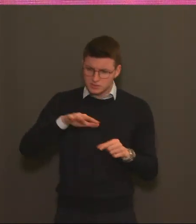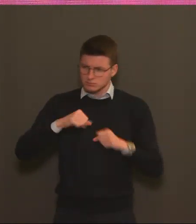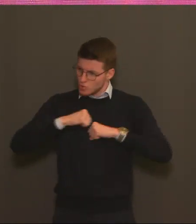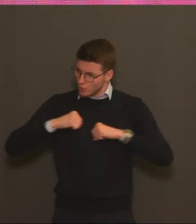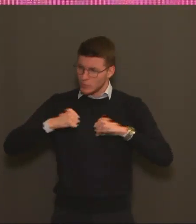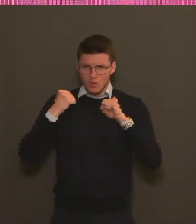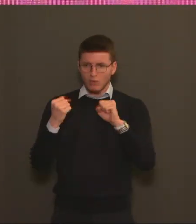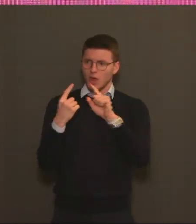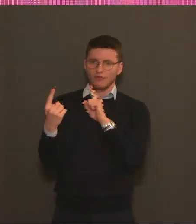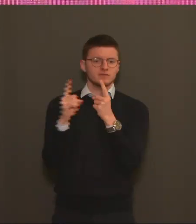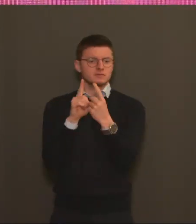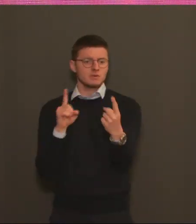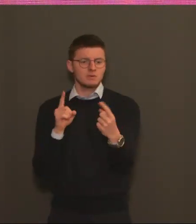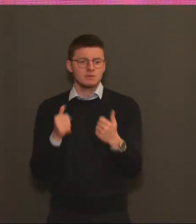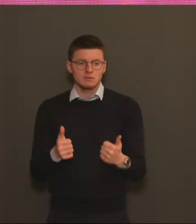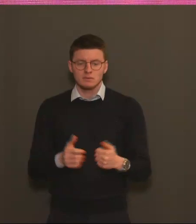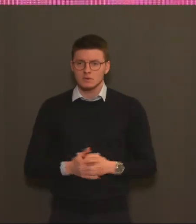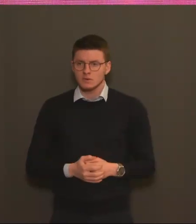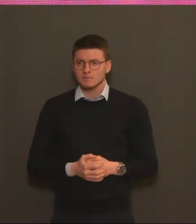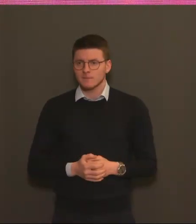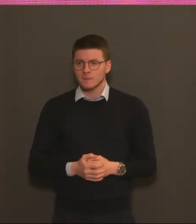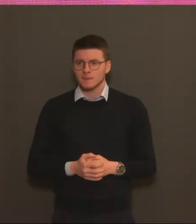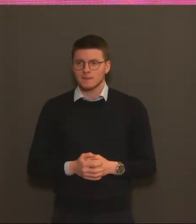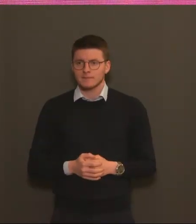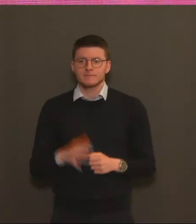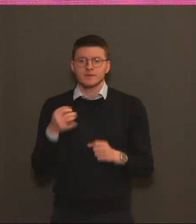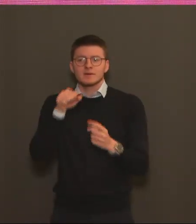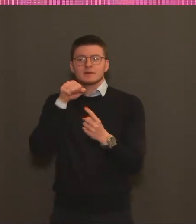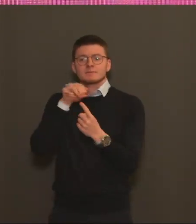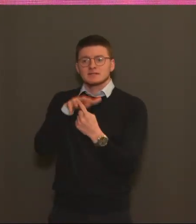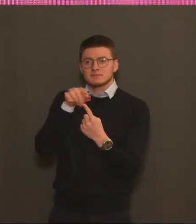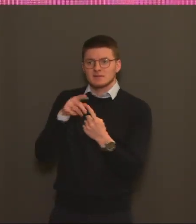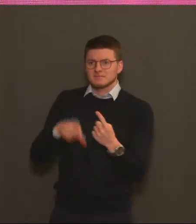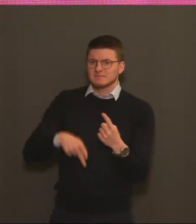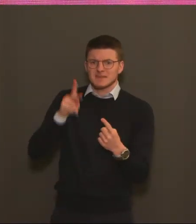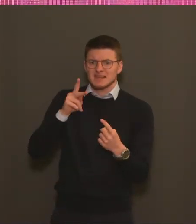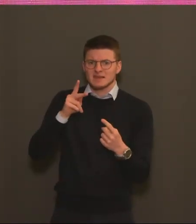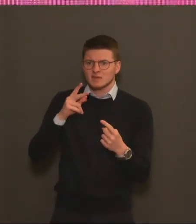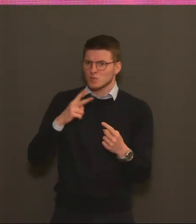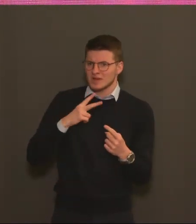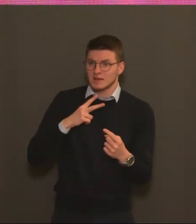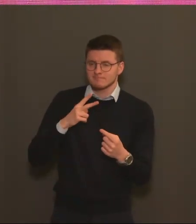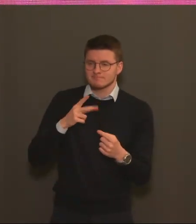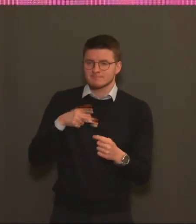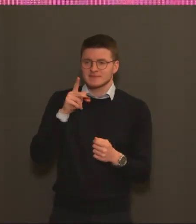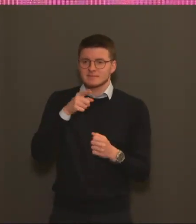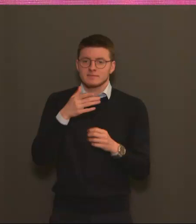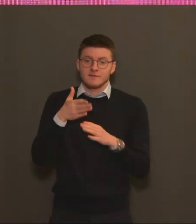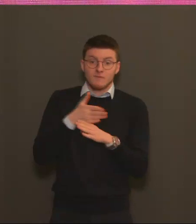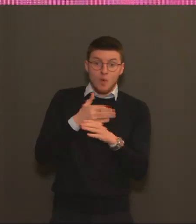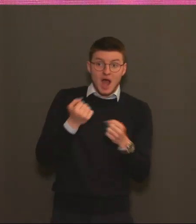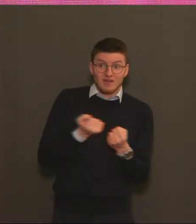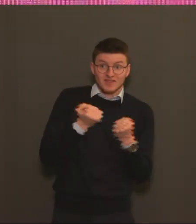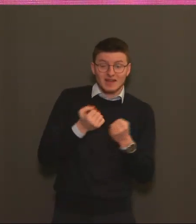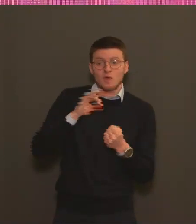Meestal gebeuren besmettingen voor of na een georganiseerde activiteit. Bijvoorbeeld tijdens